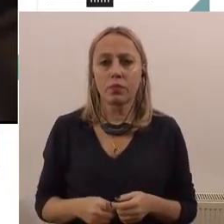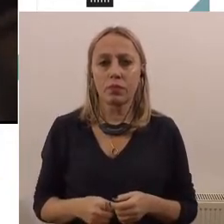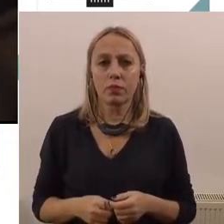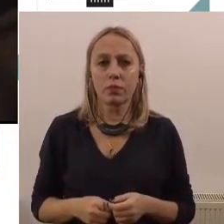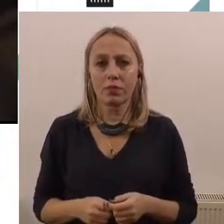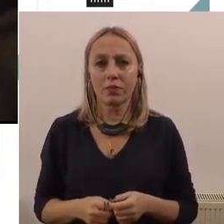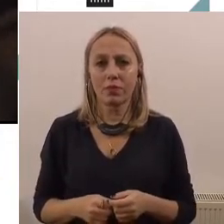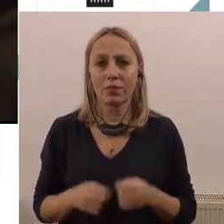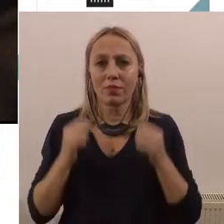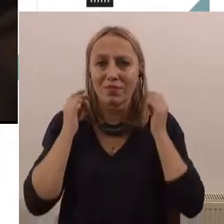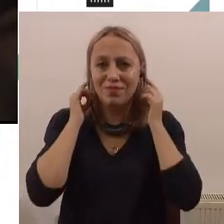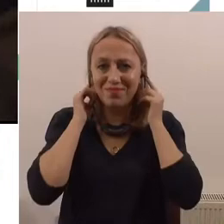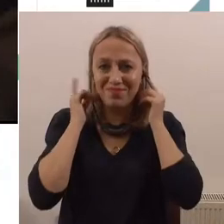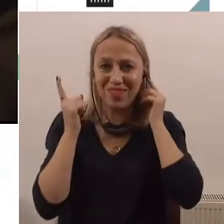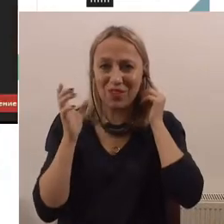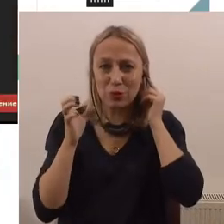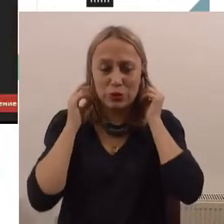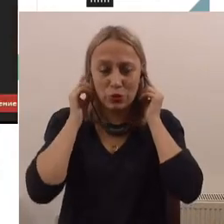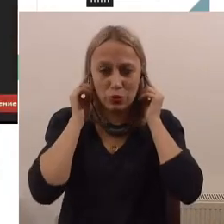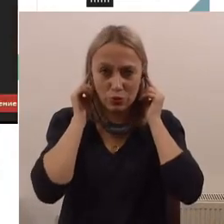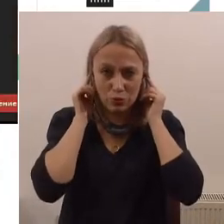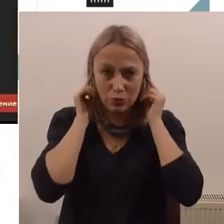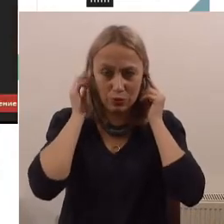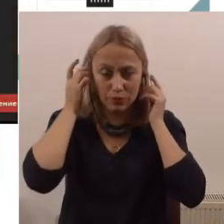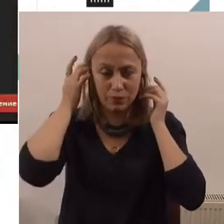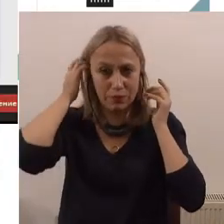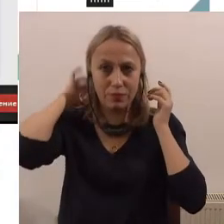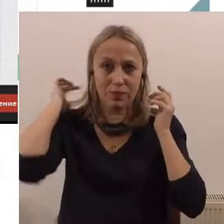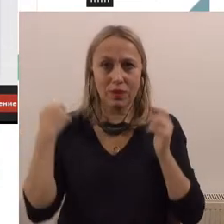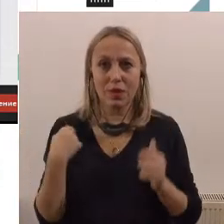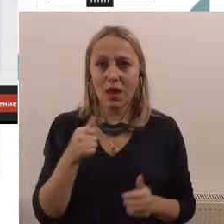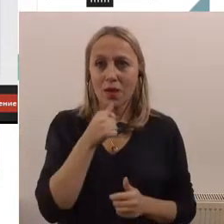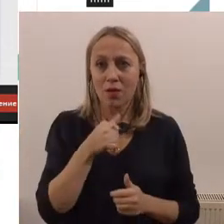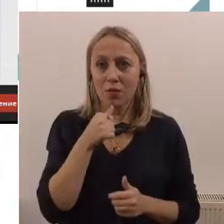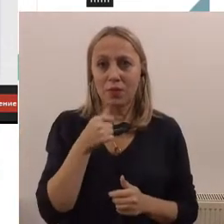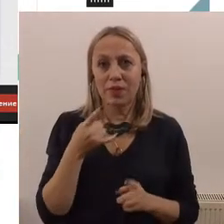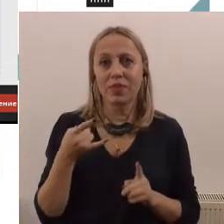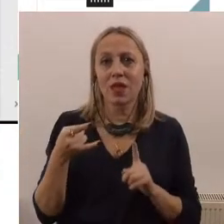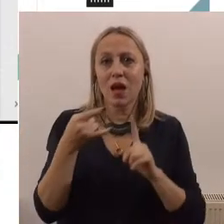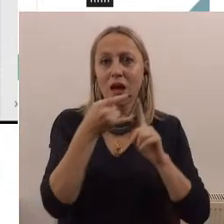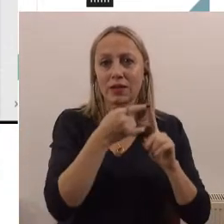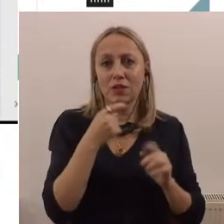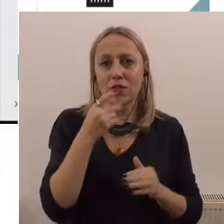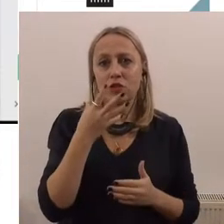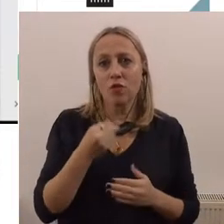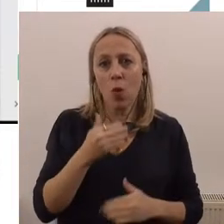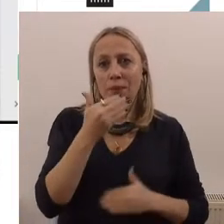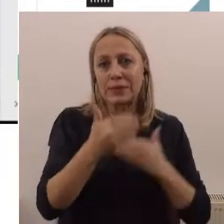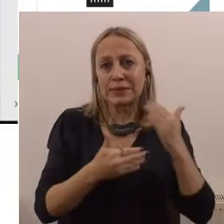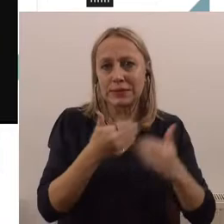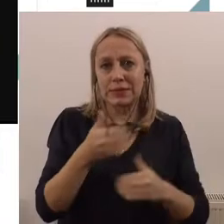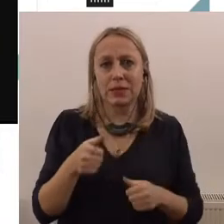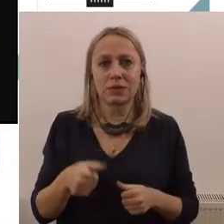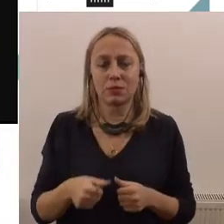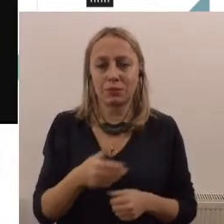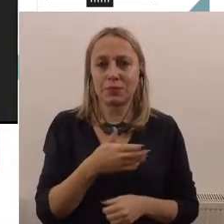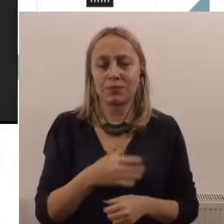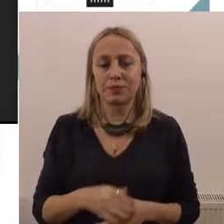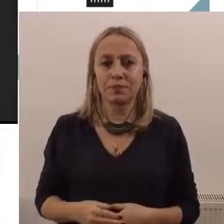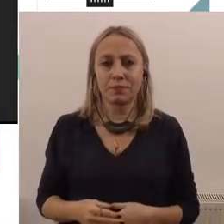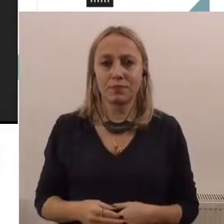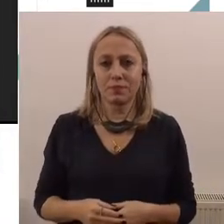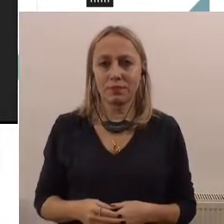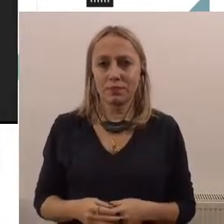Wait a minute. I try to share my presentation. Я пытаюсь вывести на экран свою презентацию.